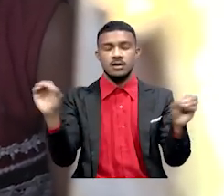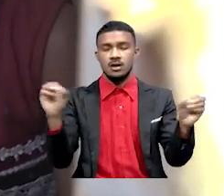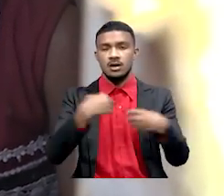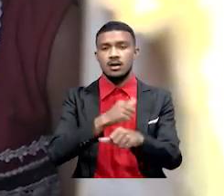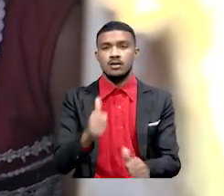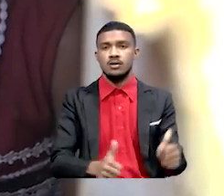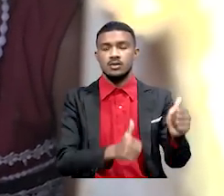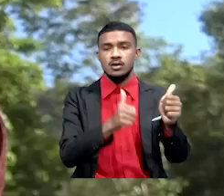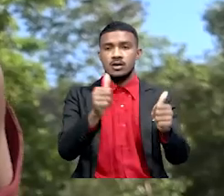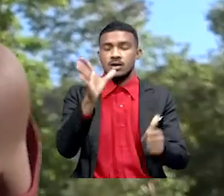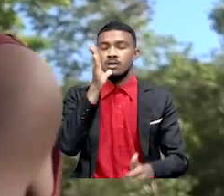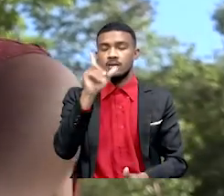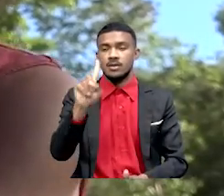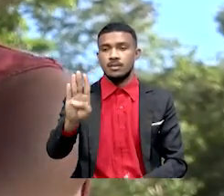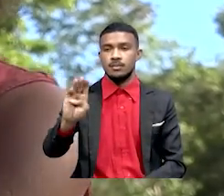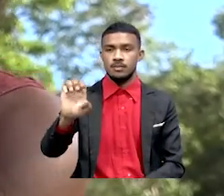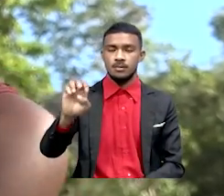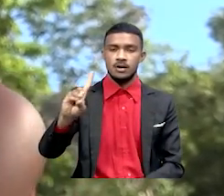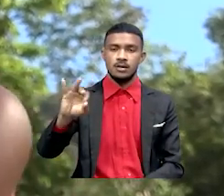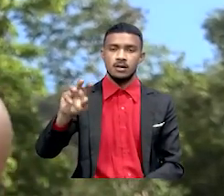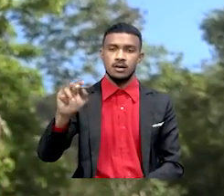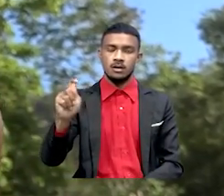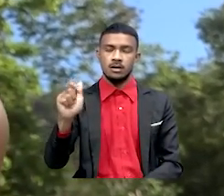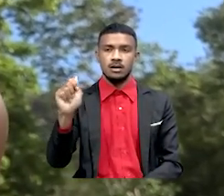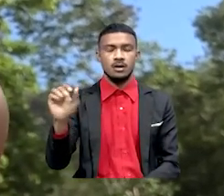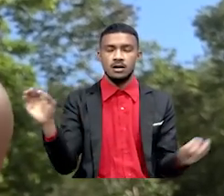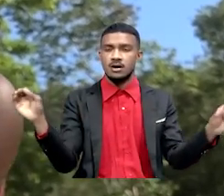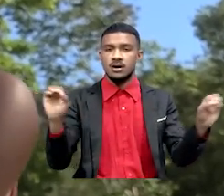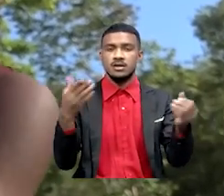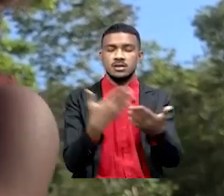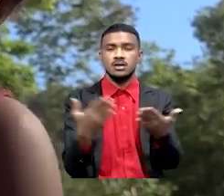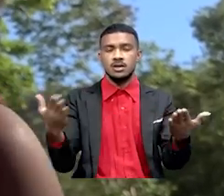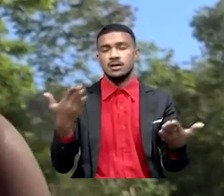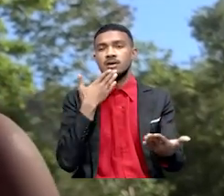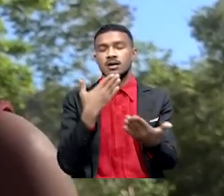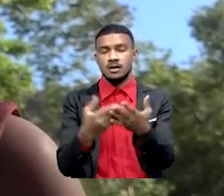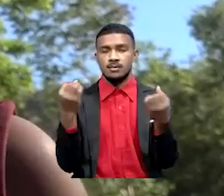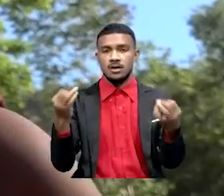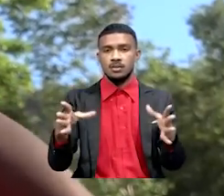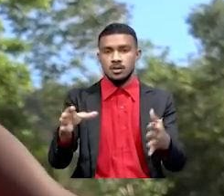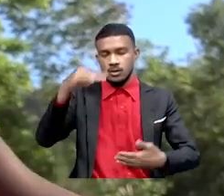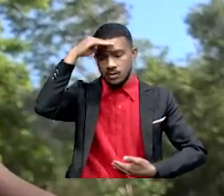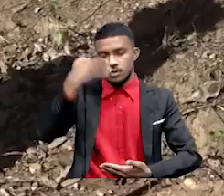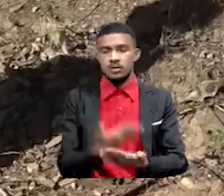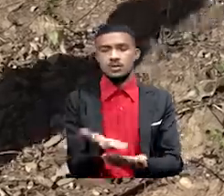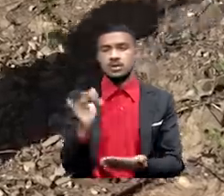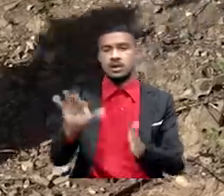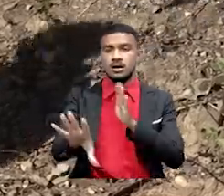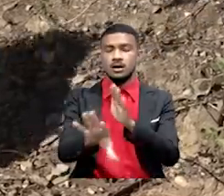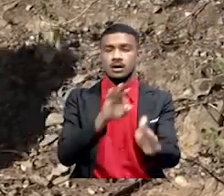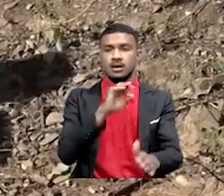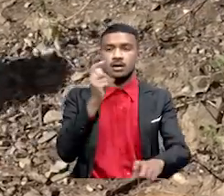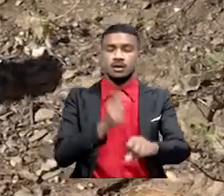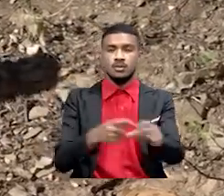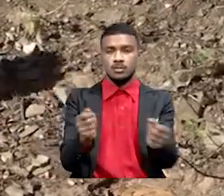faluk bendita ni familia. Tambah la ia bediak barak, nebe makuan sira hetang, hafuin tempo hamutu ko sirani